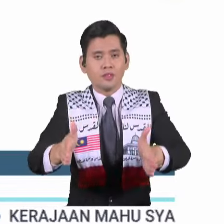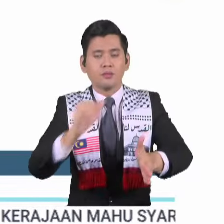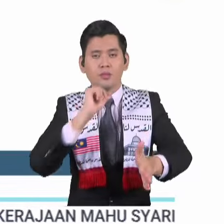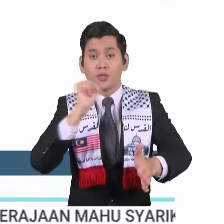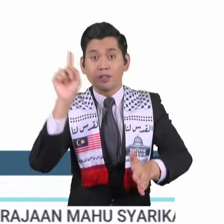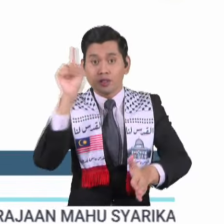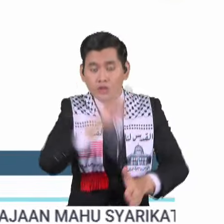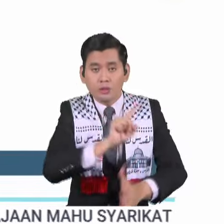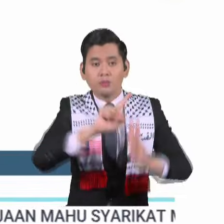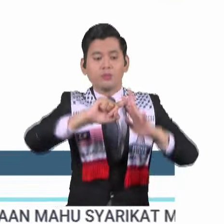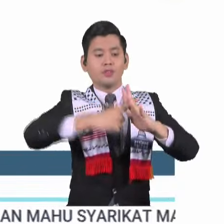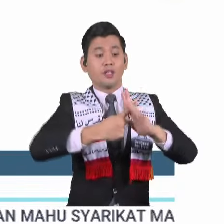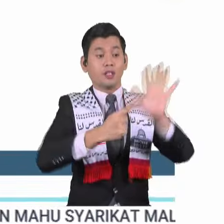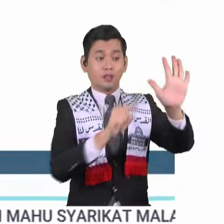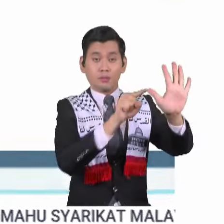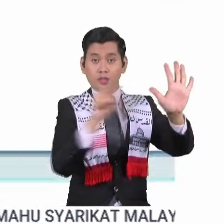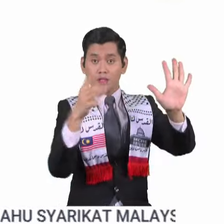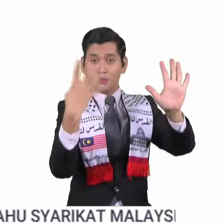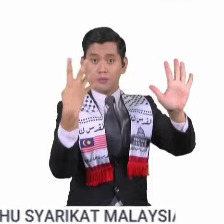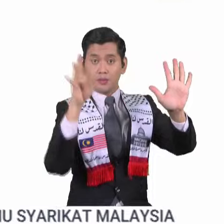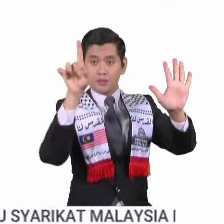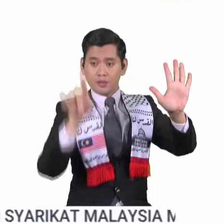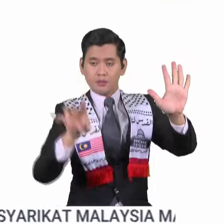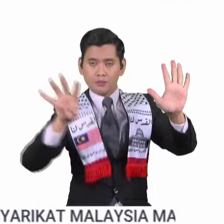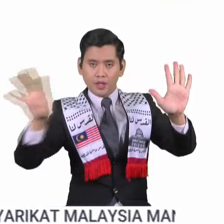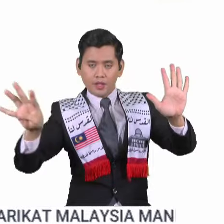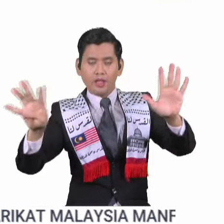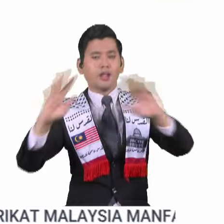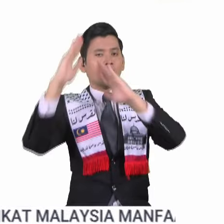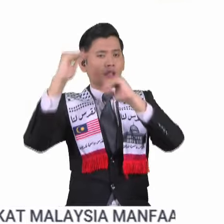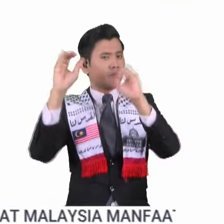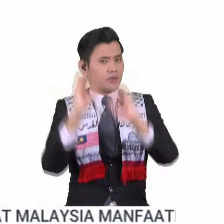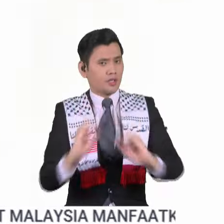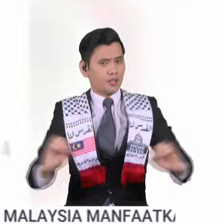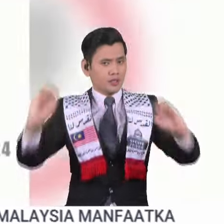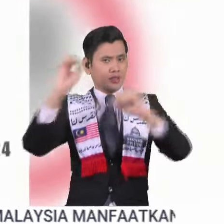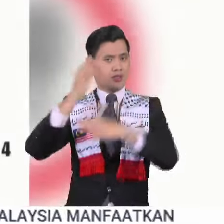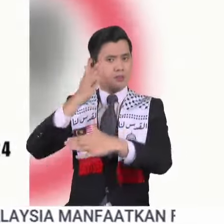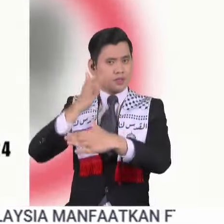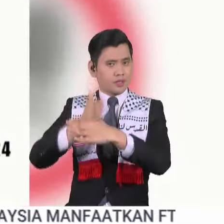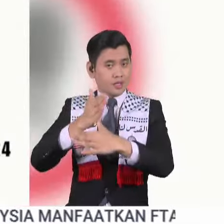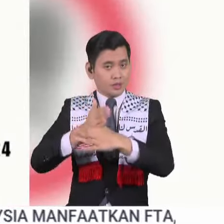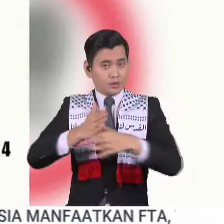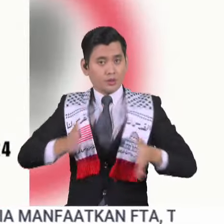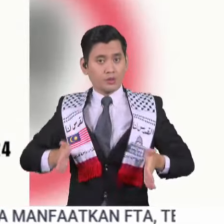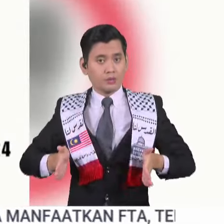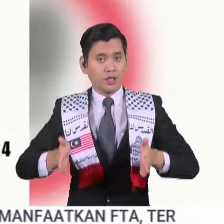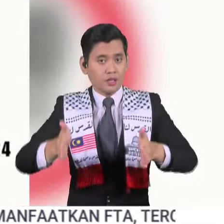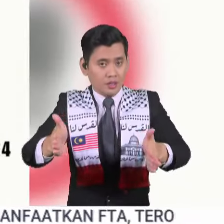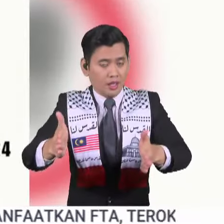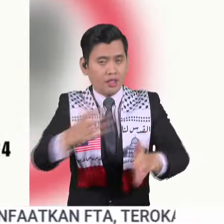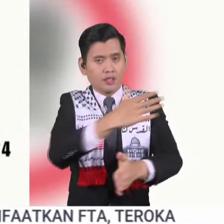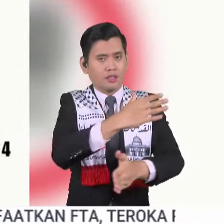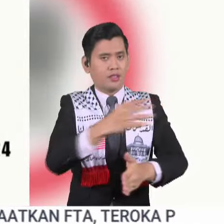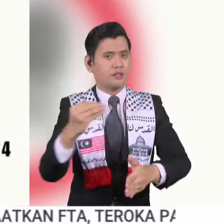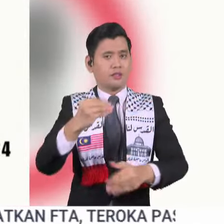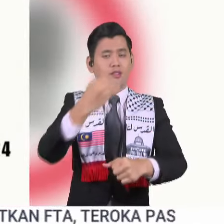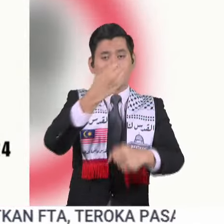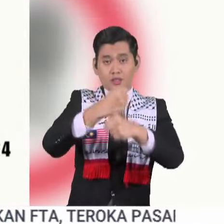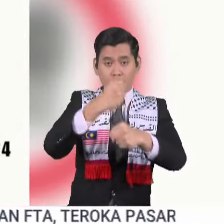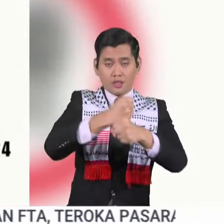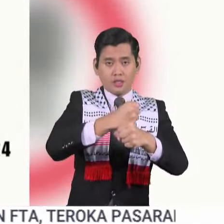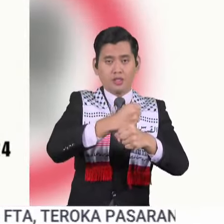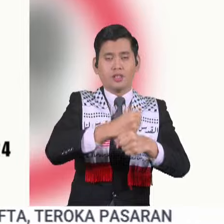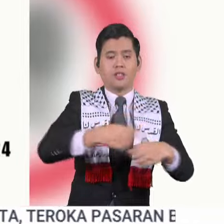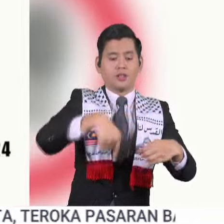mulai 5 hingga 14 April. Ini supaya tidak mengganggu aliran trafik kecuali bagi kerja-kerja menampal lubang,